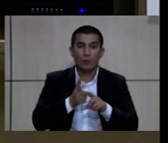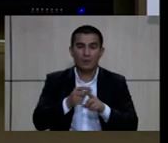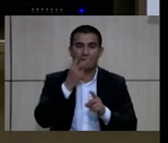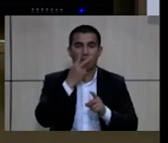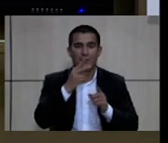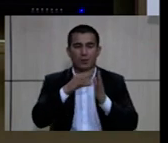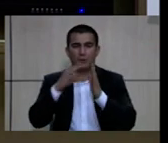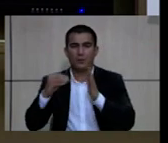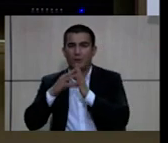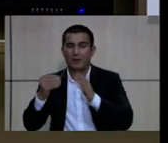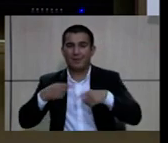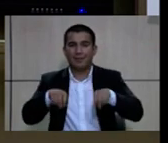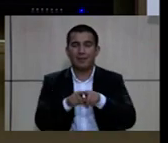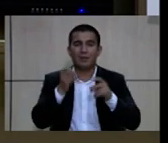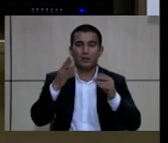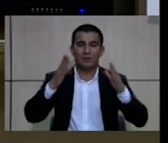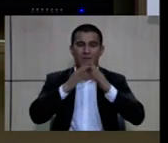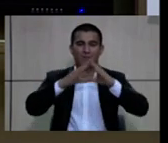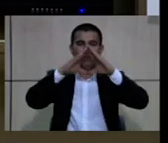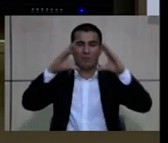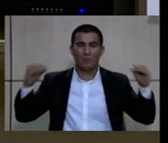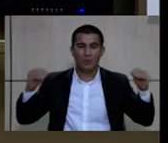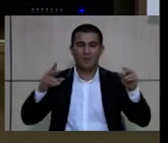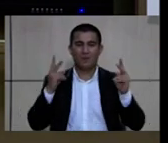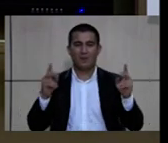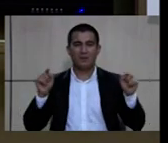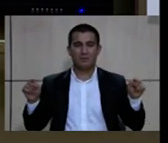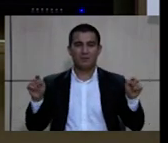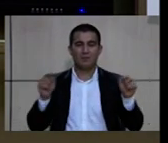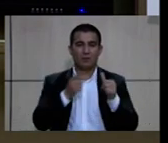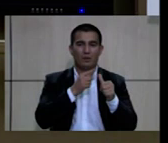necha gradusdan demoqchi. Bu ham 10%li.